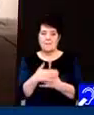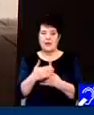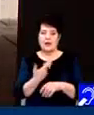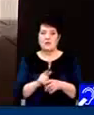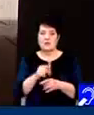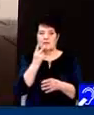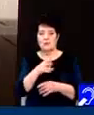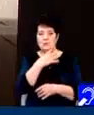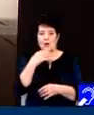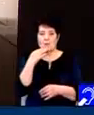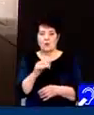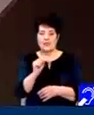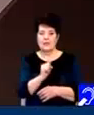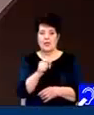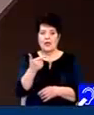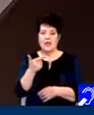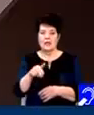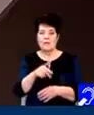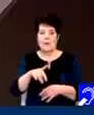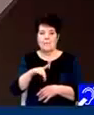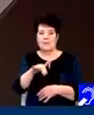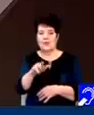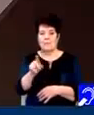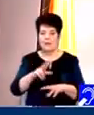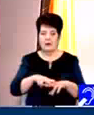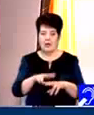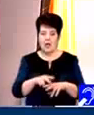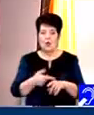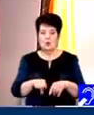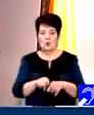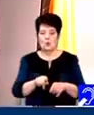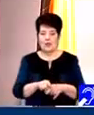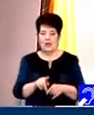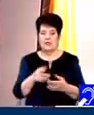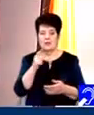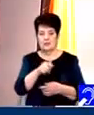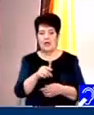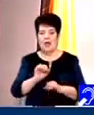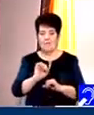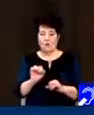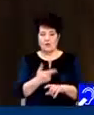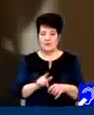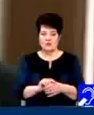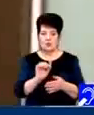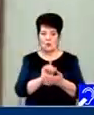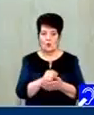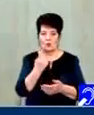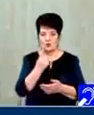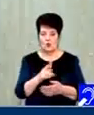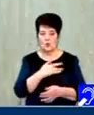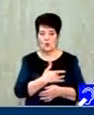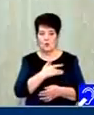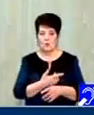Acesta a văzut momentul în care Andrei Braguța se deplasa prin penitenciar. Totodată, potrivit unuia dintre avocații din acest dosar, și un